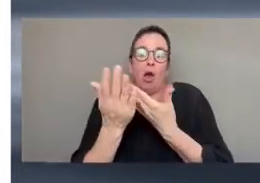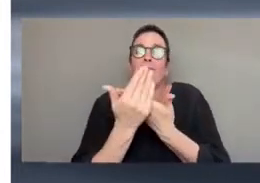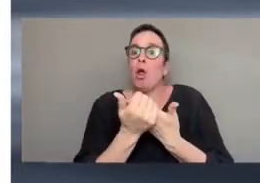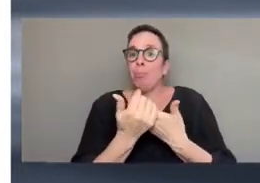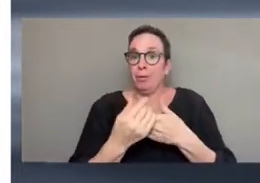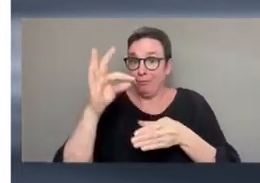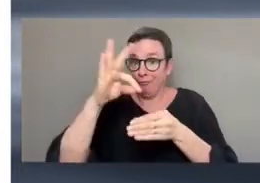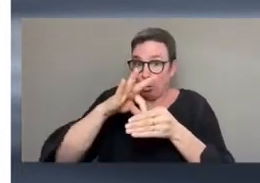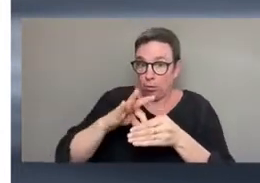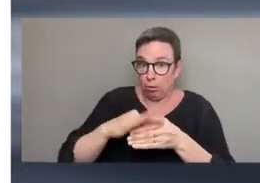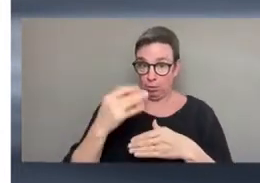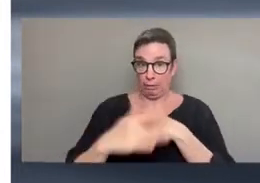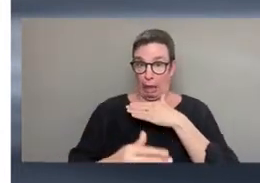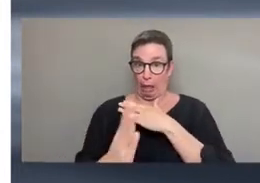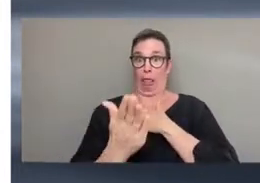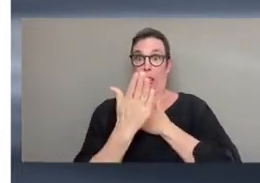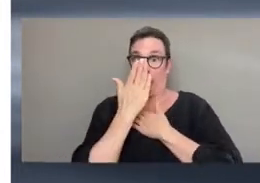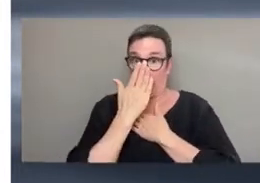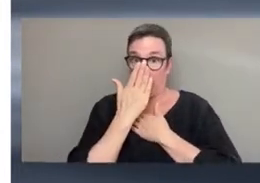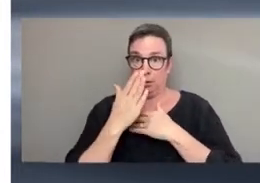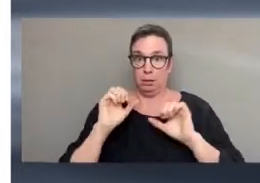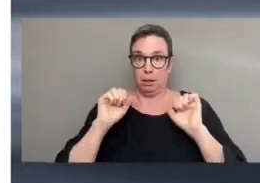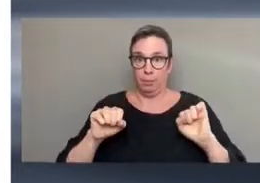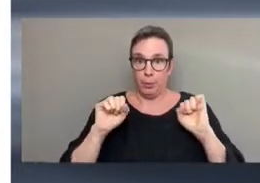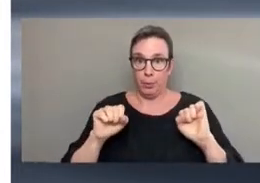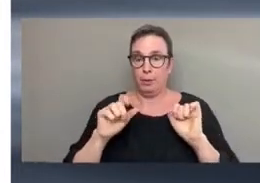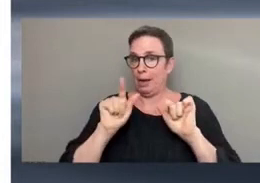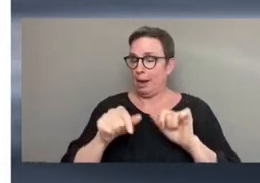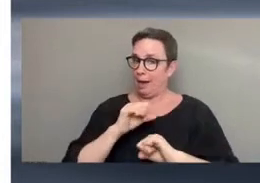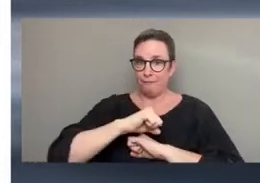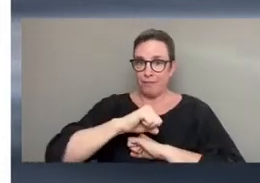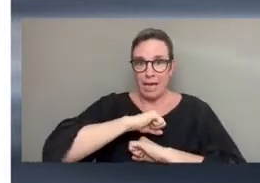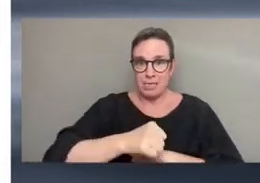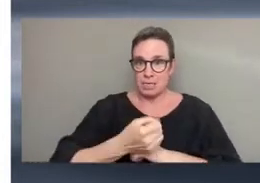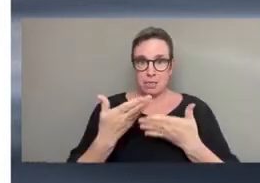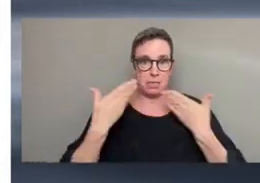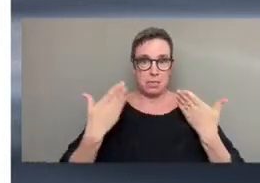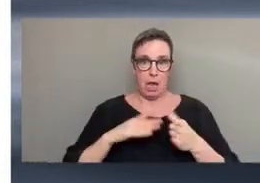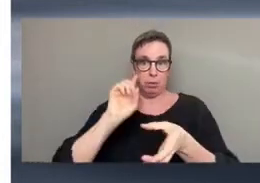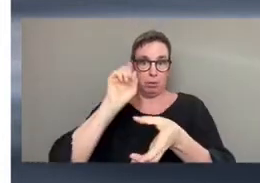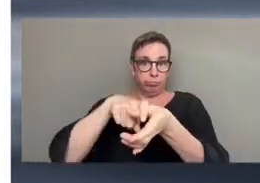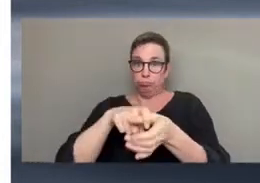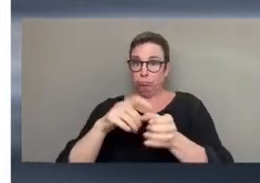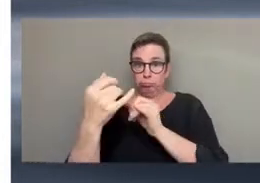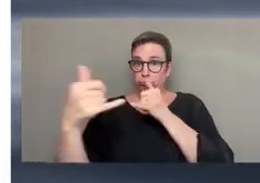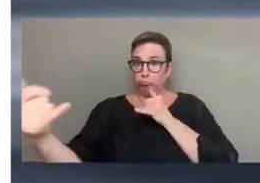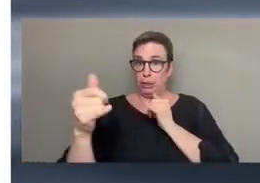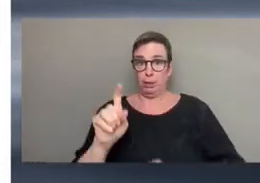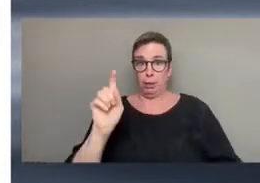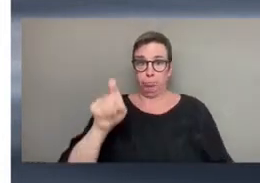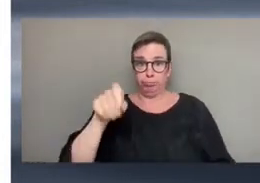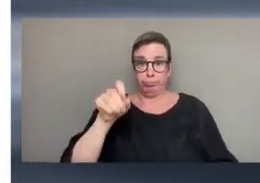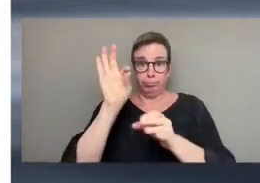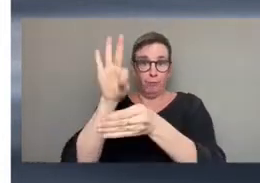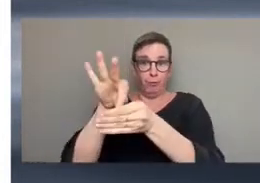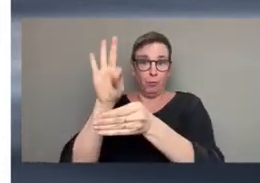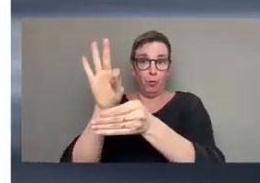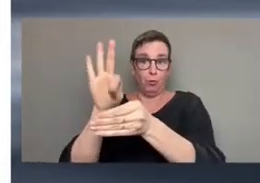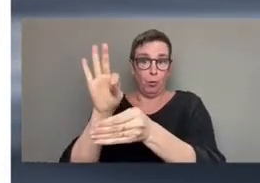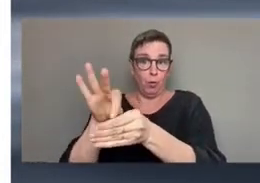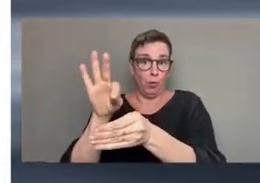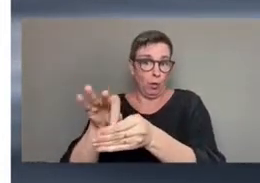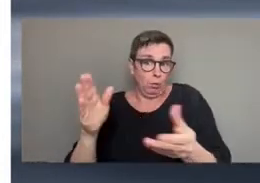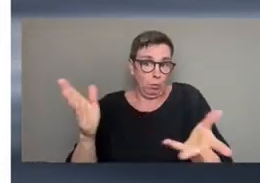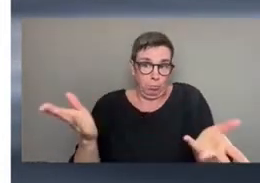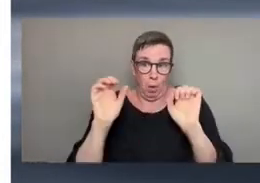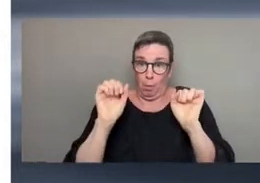leur permettra de façon extrêmement efficace et simple de pouvoir voter et de pouvoir faire valoir leurs droits